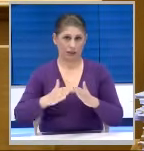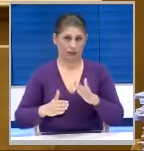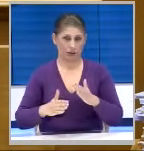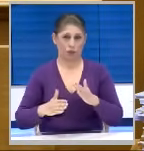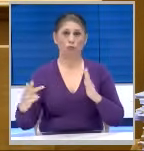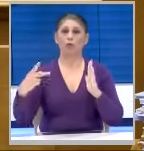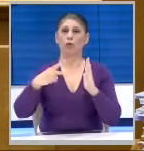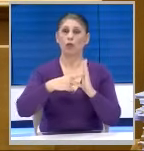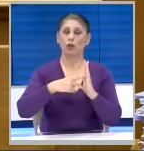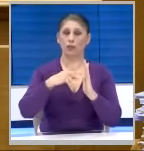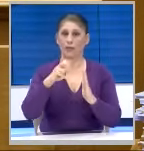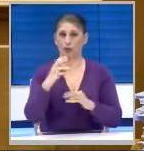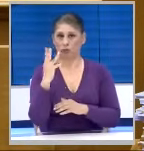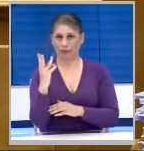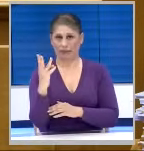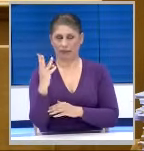του